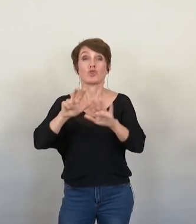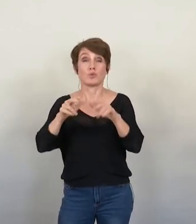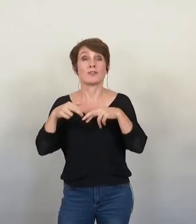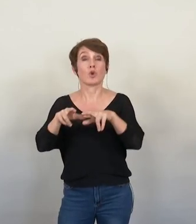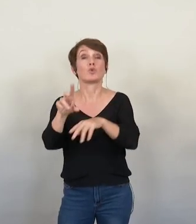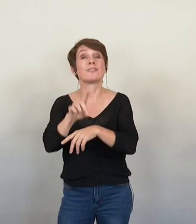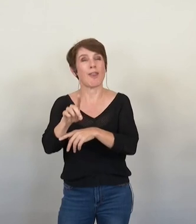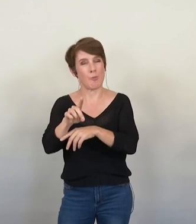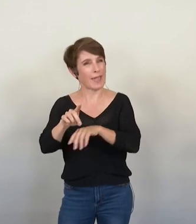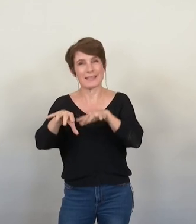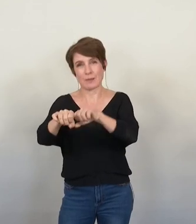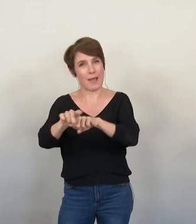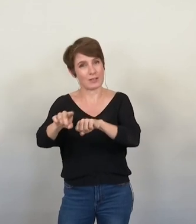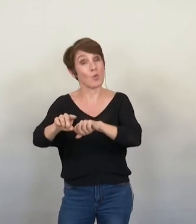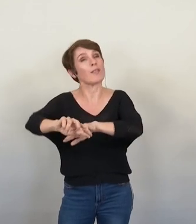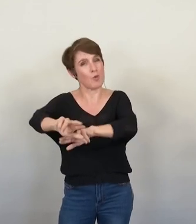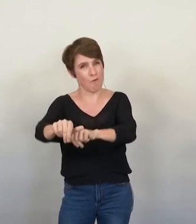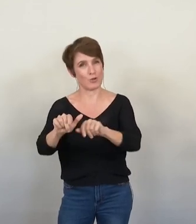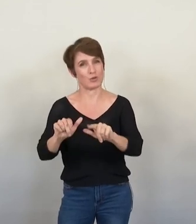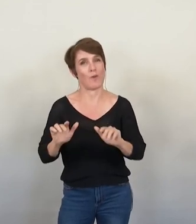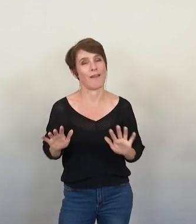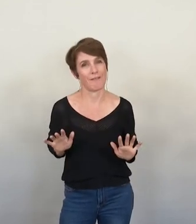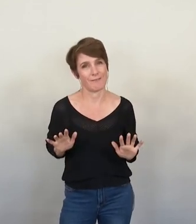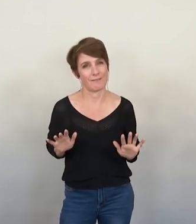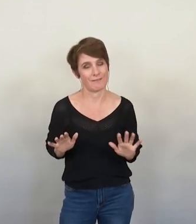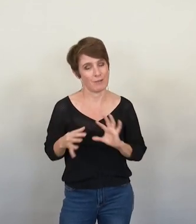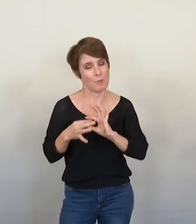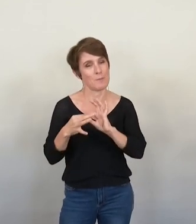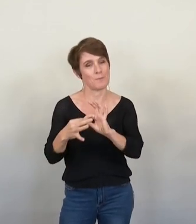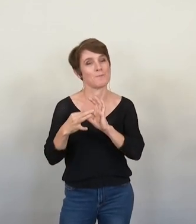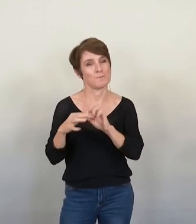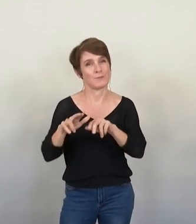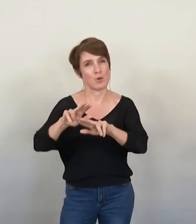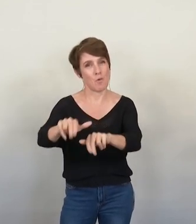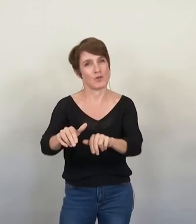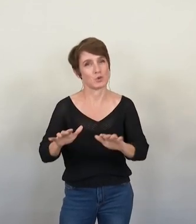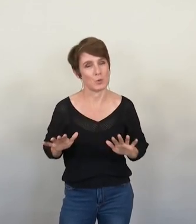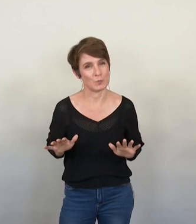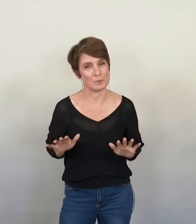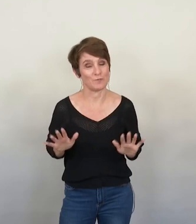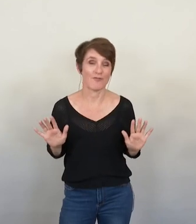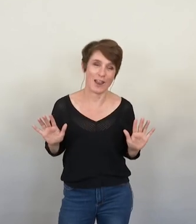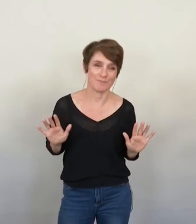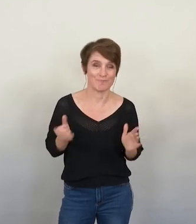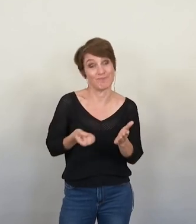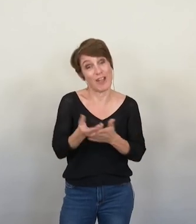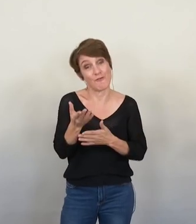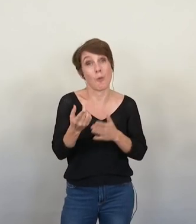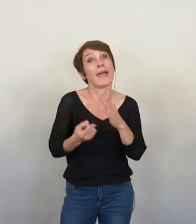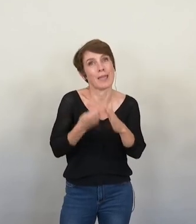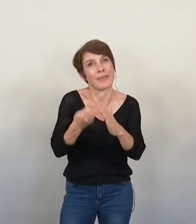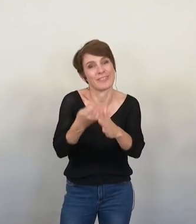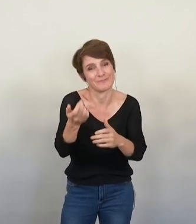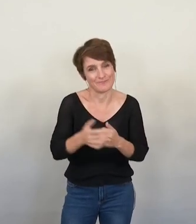lit je vous redis en fait que il y a une convention avec le 38 y y a-t-il